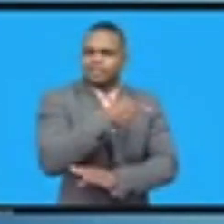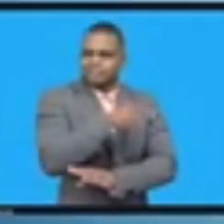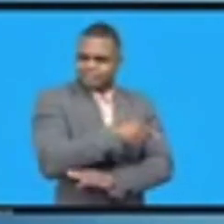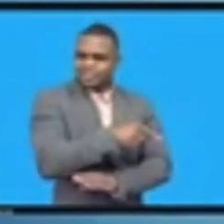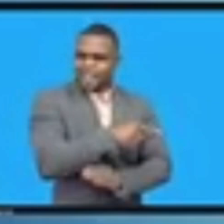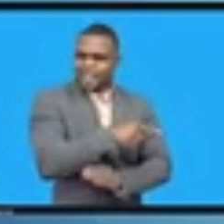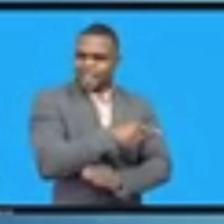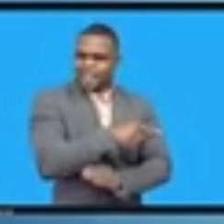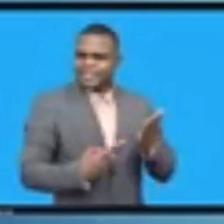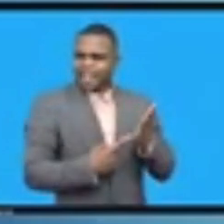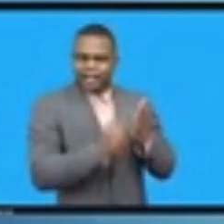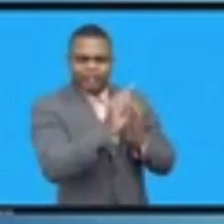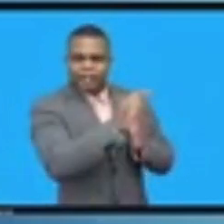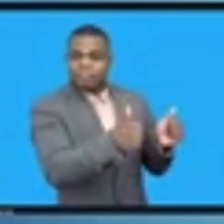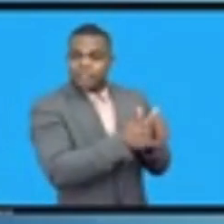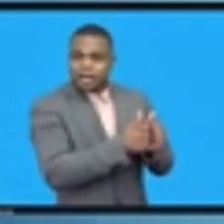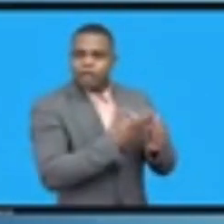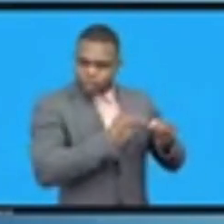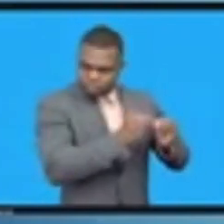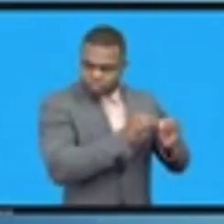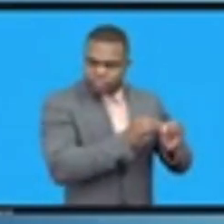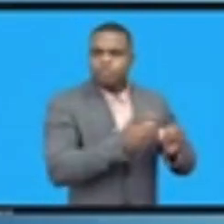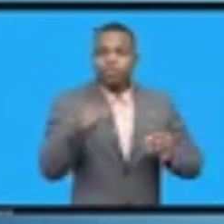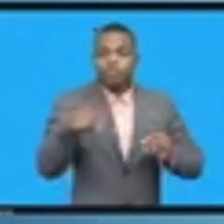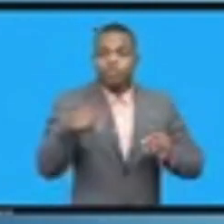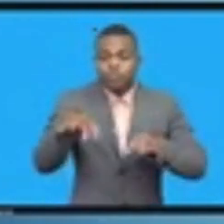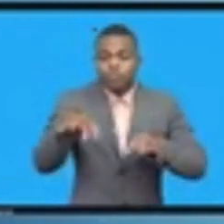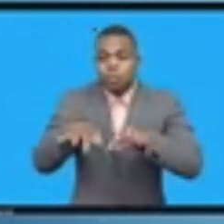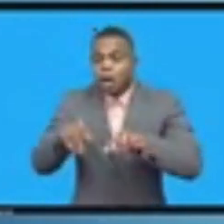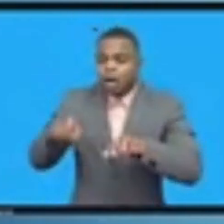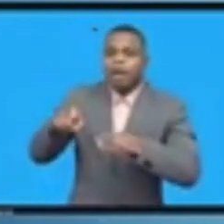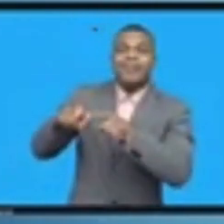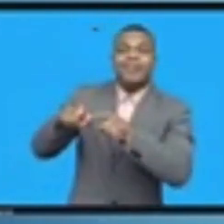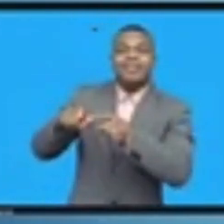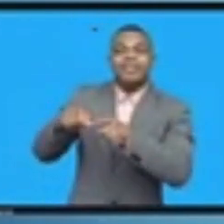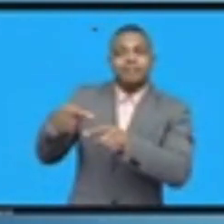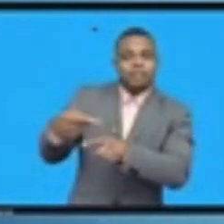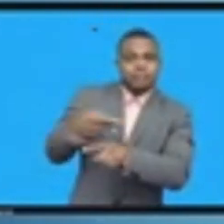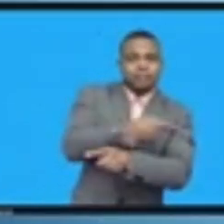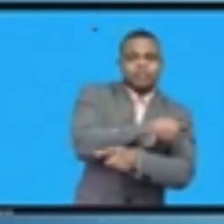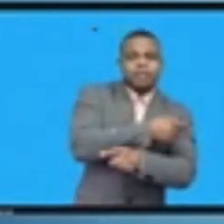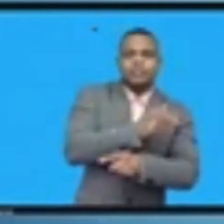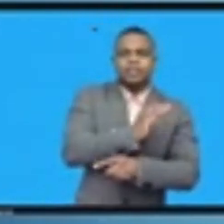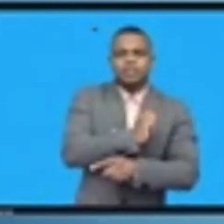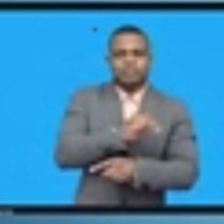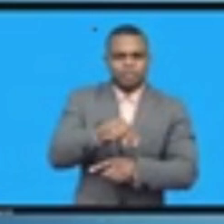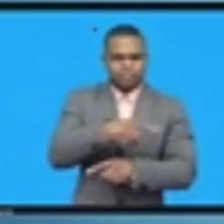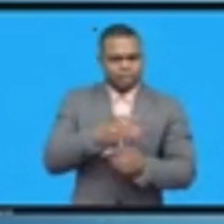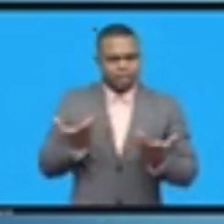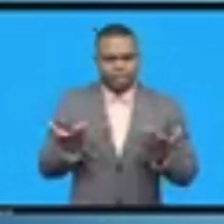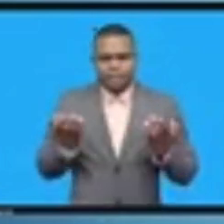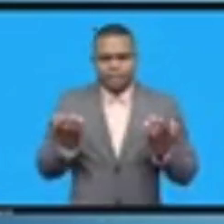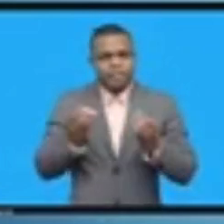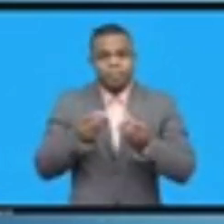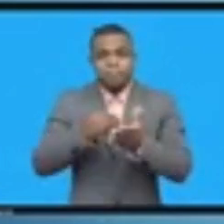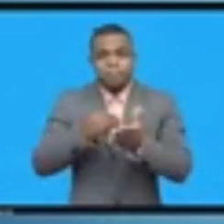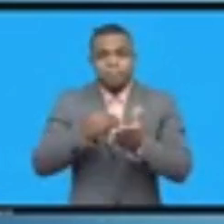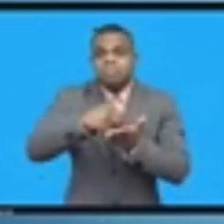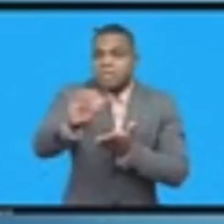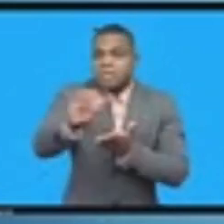同的词汇描述互联网。我来自技术社群，所以我们 用简单的方式来定义互联